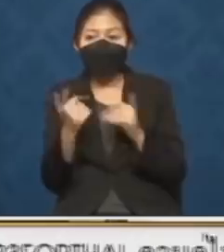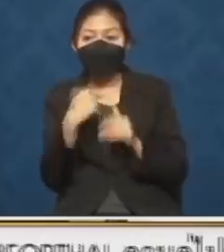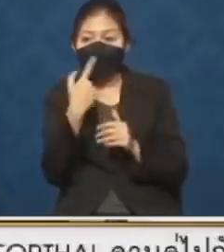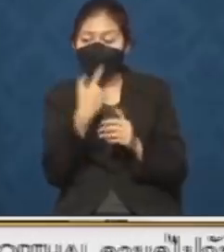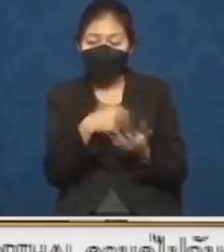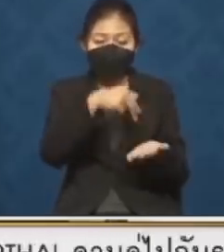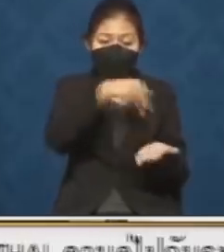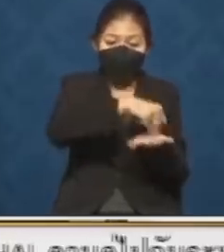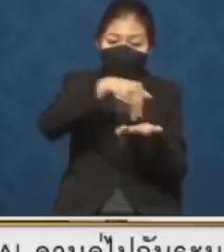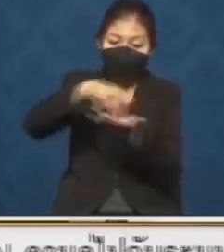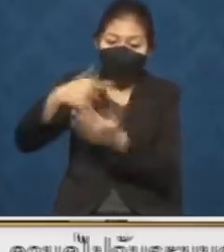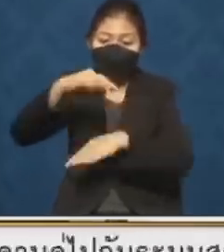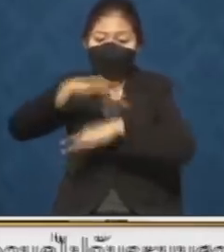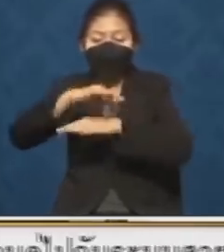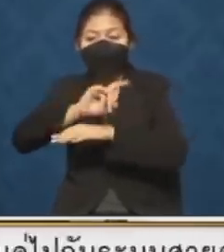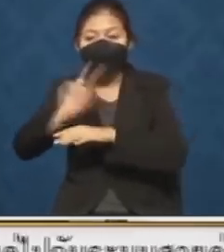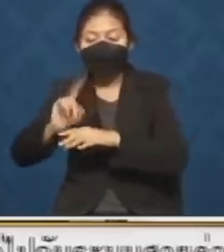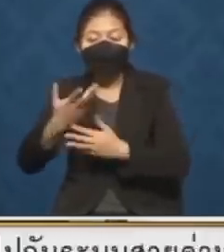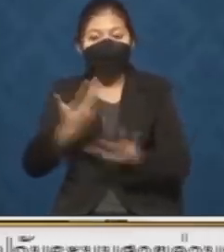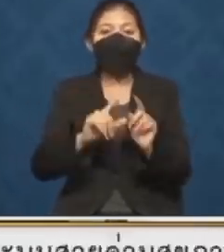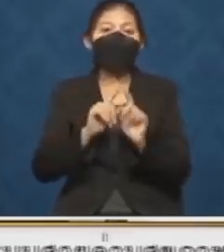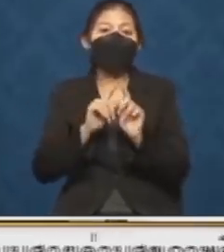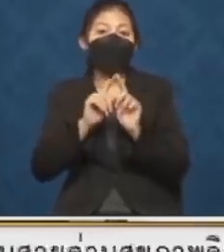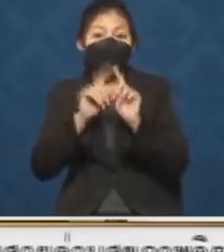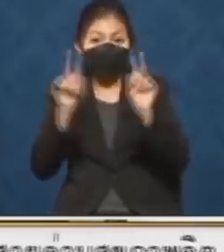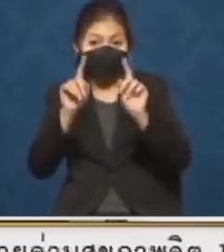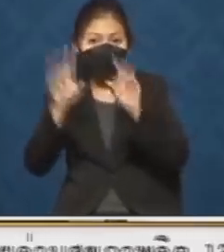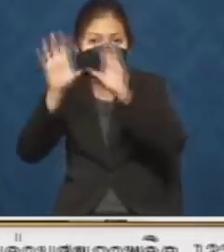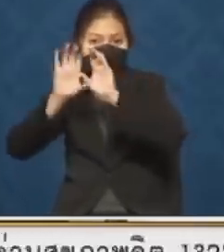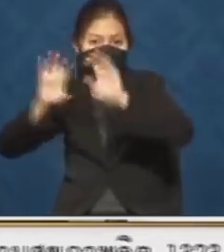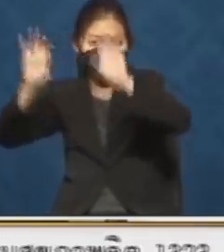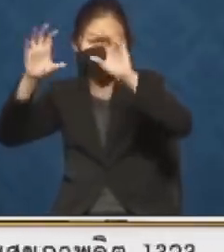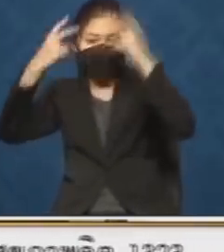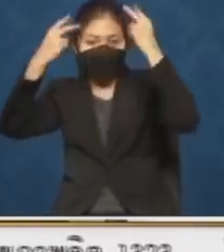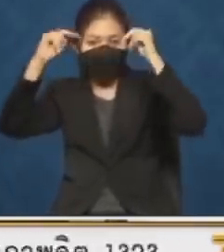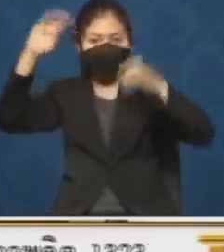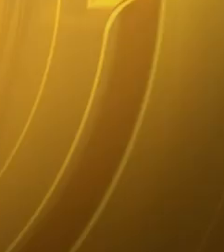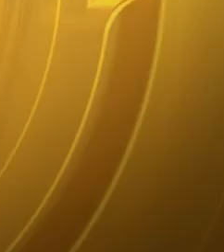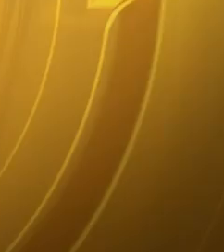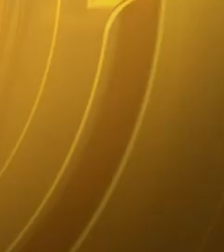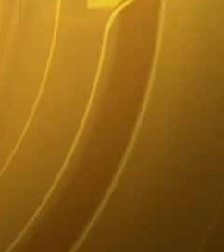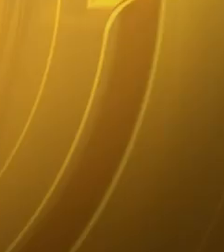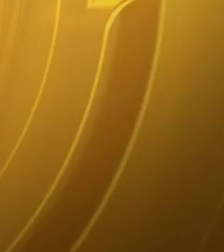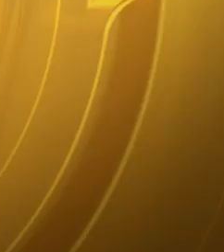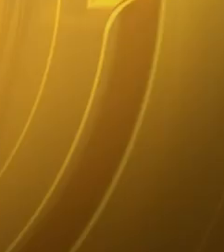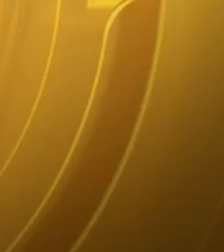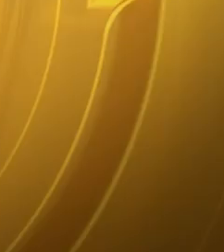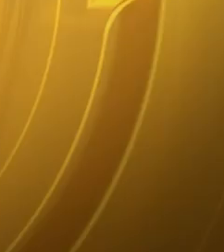นะฮะแล้วก็ท่านผู้ชมฮะตอนช่วงสักหัวค่ำ